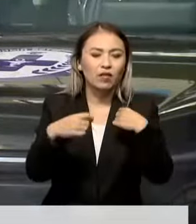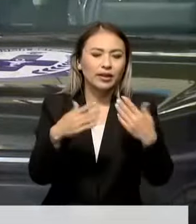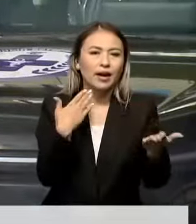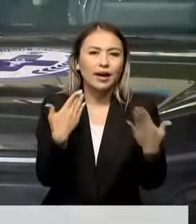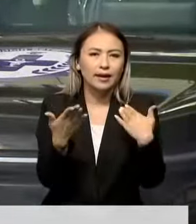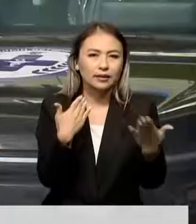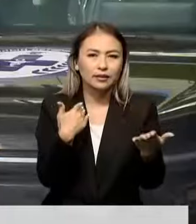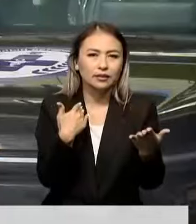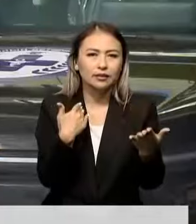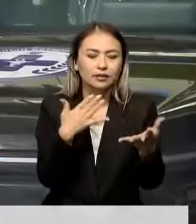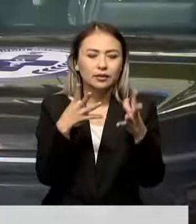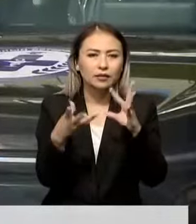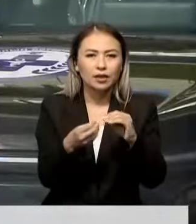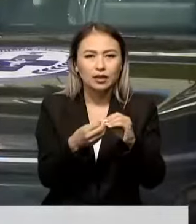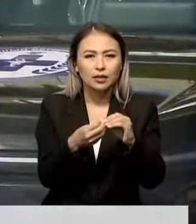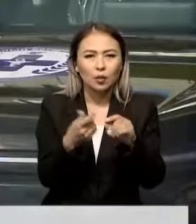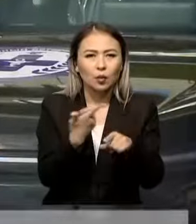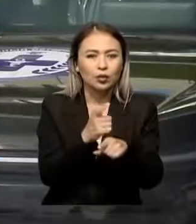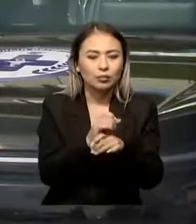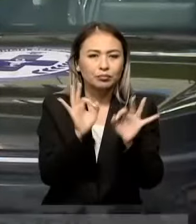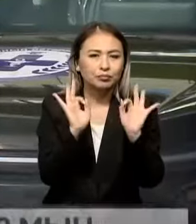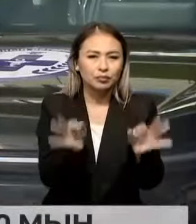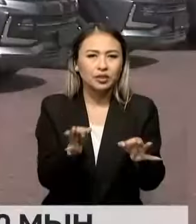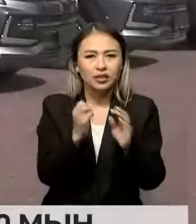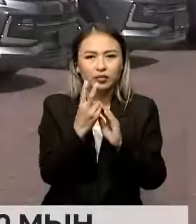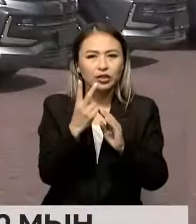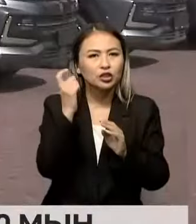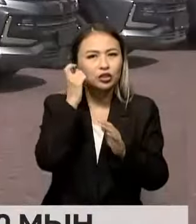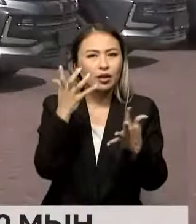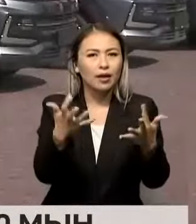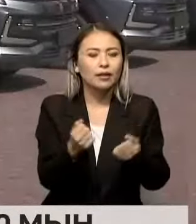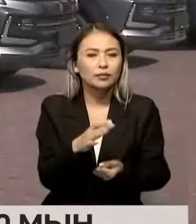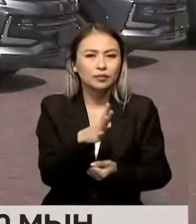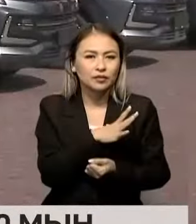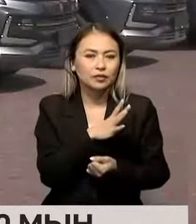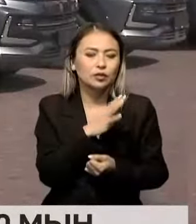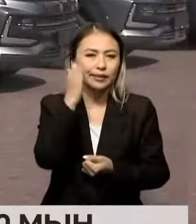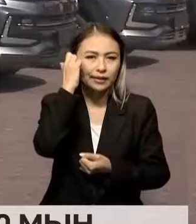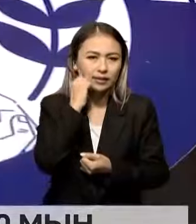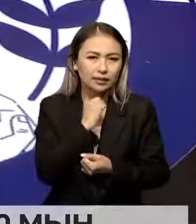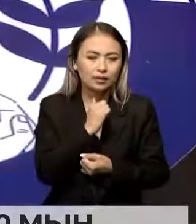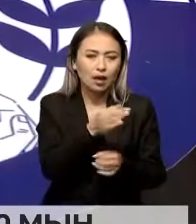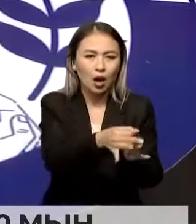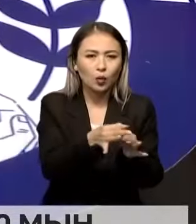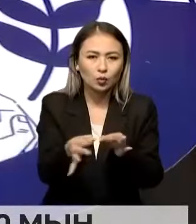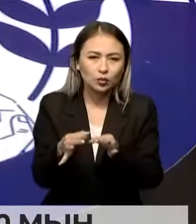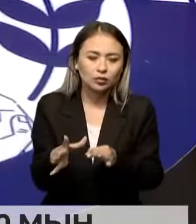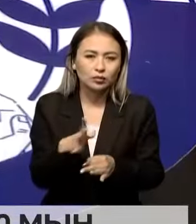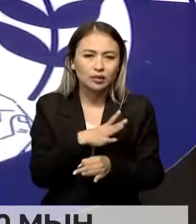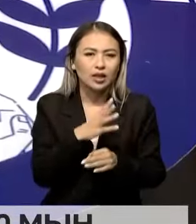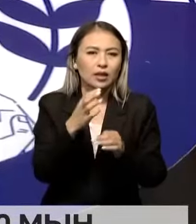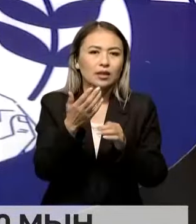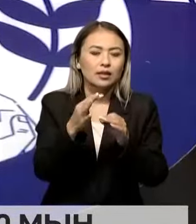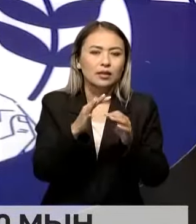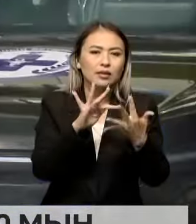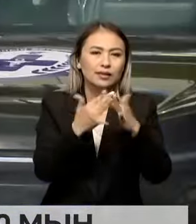осындай внедорожник машинелер өте дұрыс. Осыдан 12 жыл бұрын алғанбыз машинелер, оның бәрі ескірді. Аудан бойынша 14 сельский